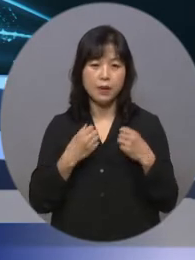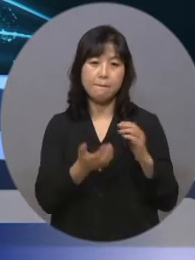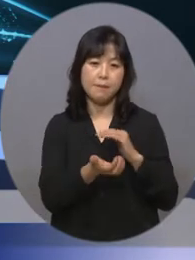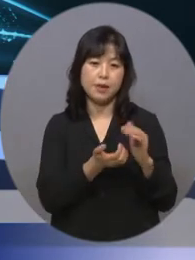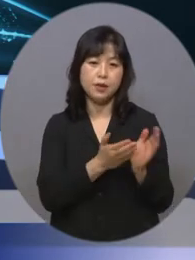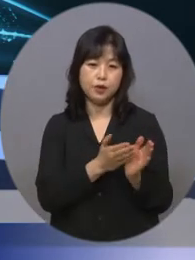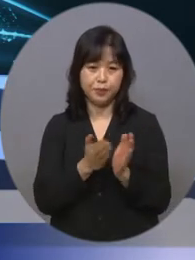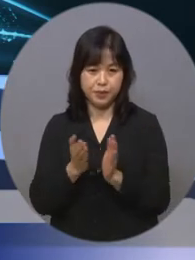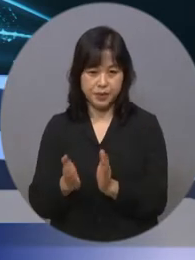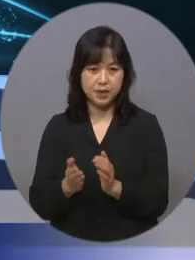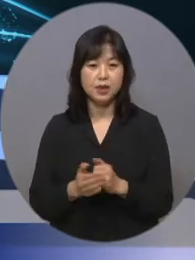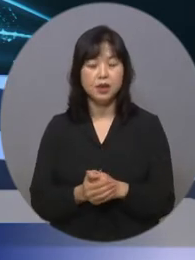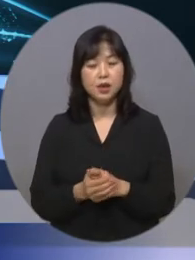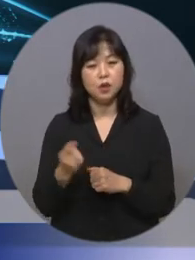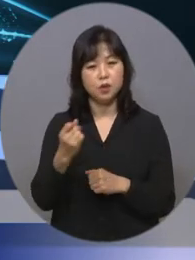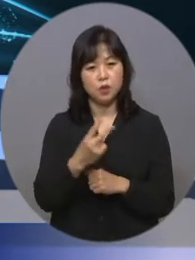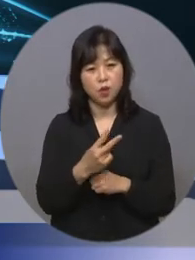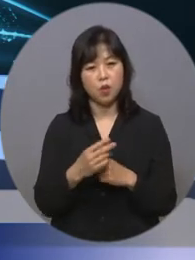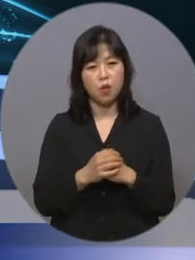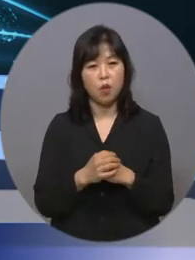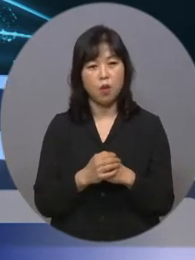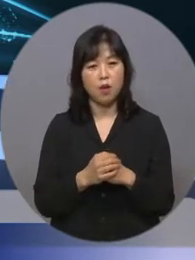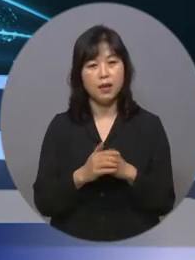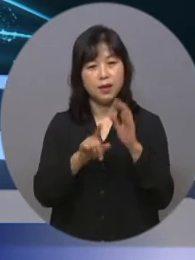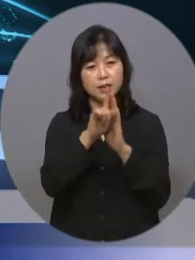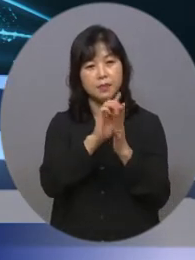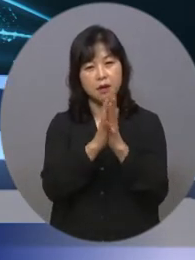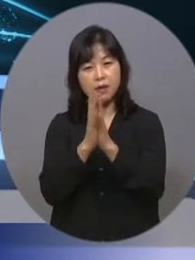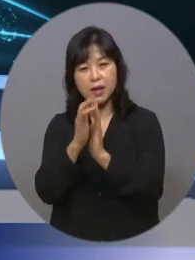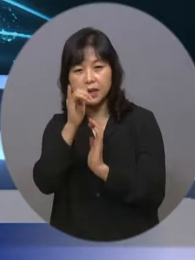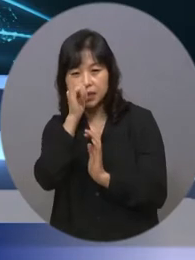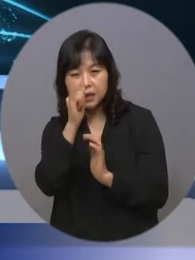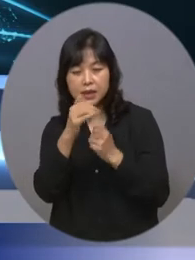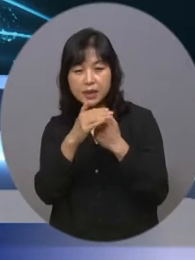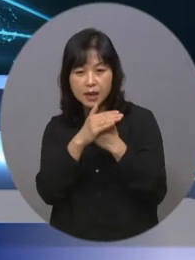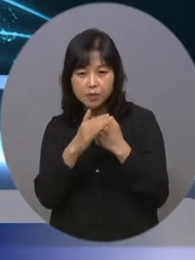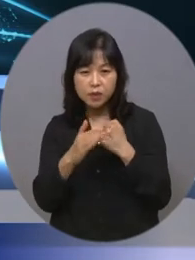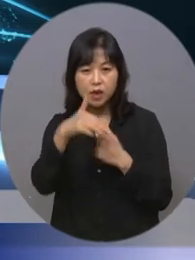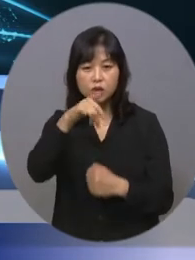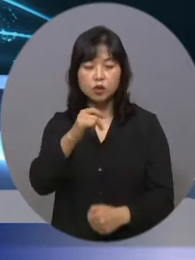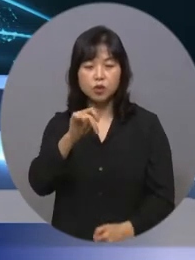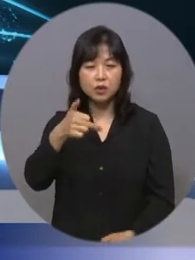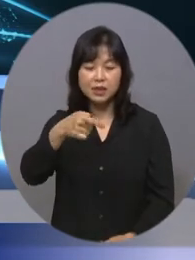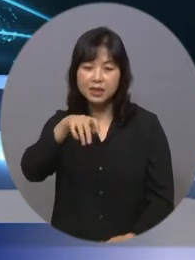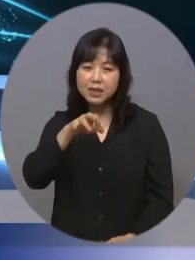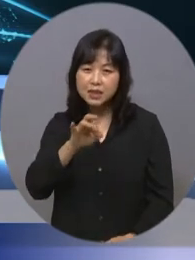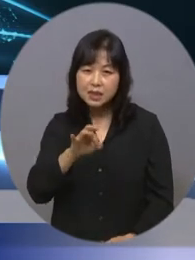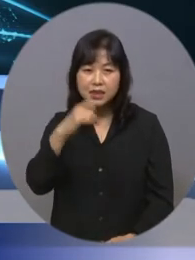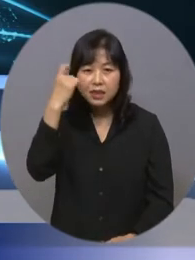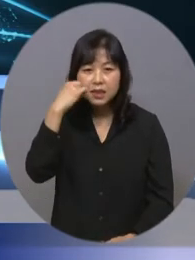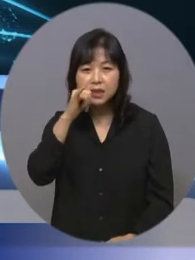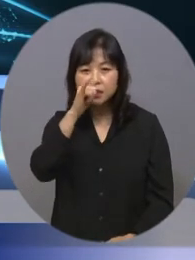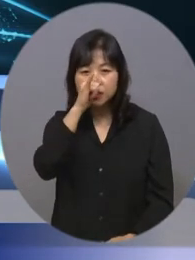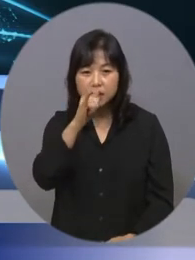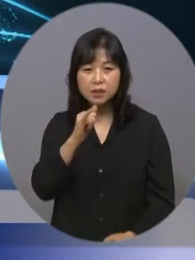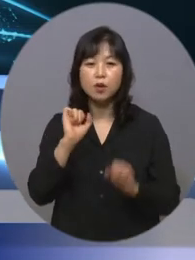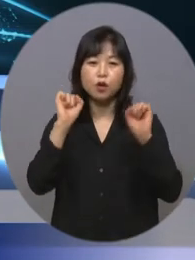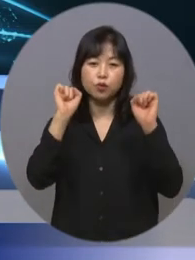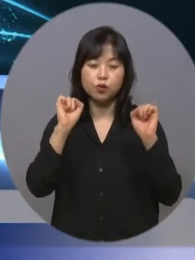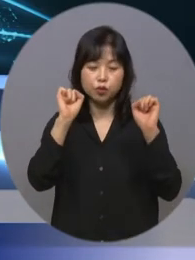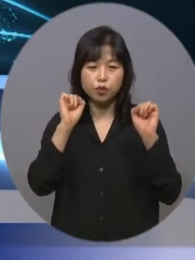써주시고요. 환절기인 만큼 계절성 질환인 추곤증을 느껴지신다면 가벼운 운동과 충분한 수면을